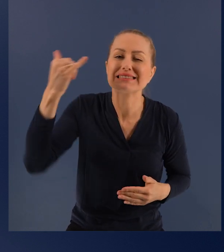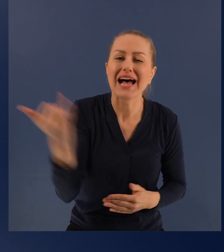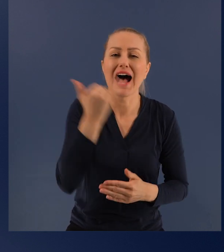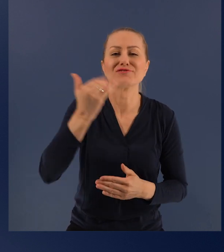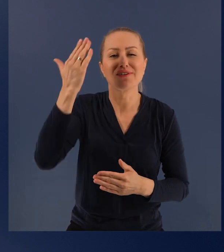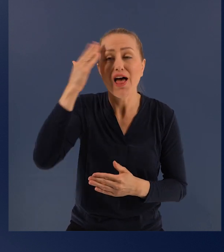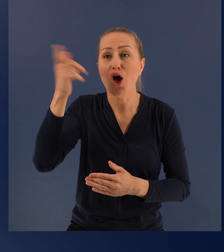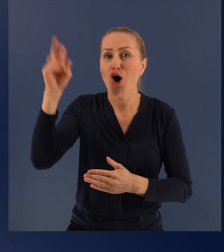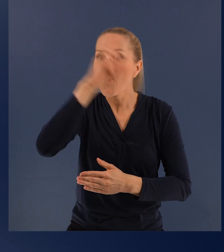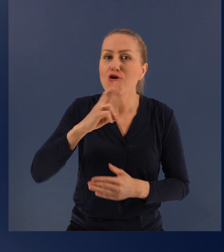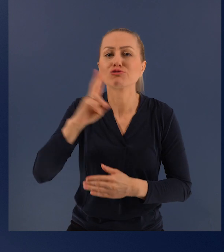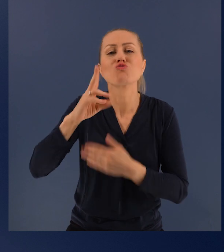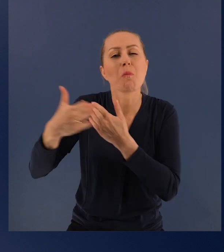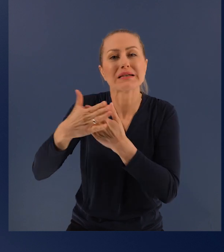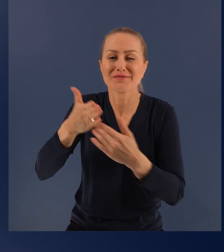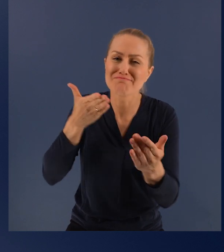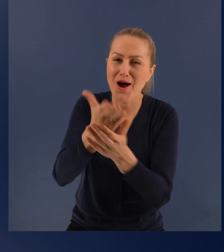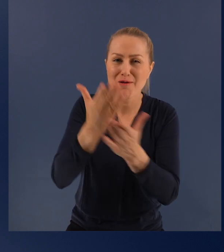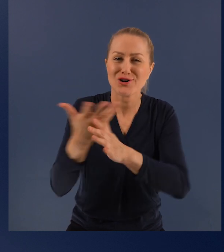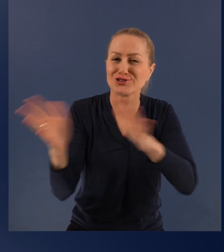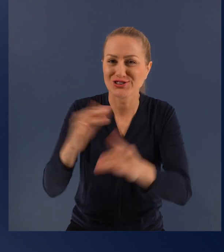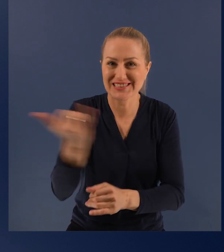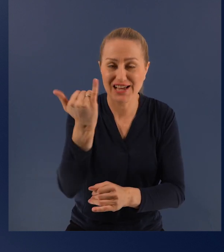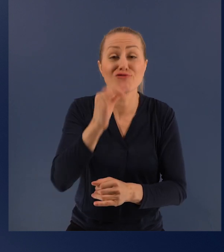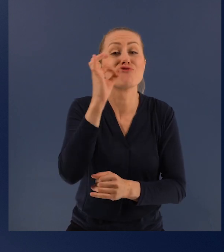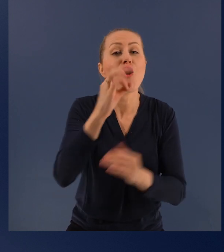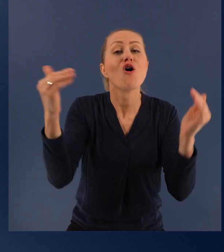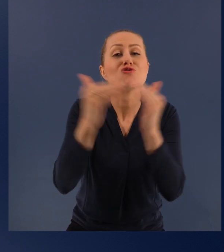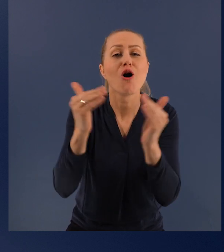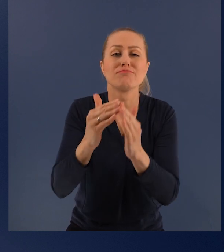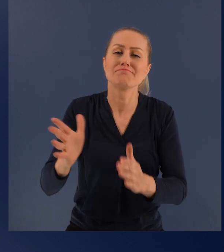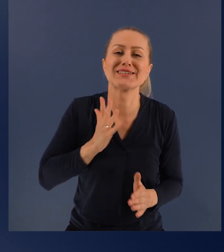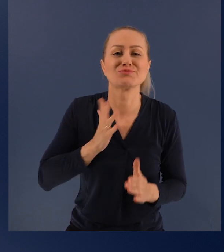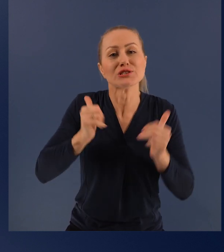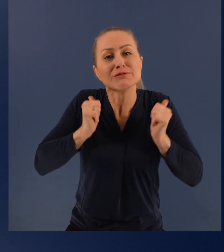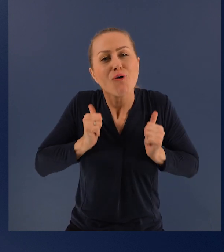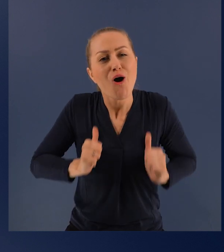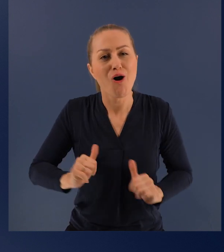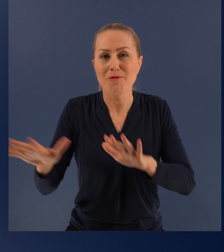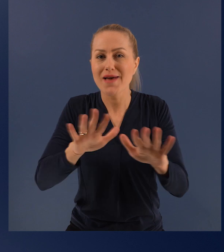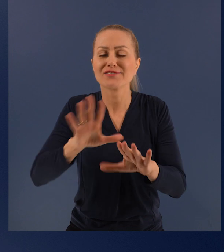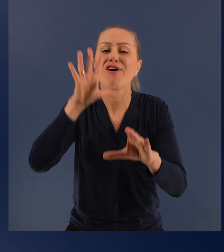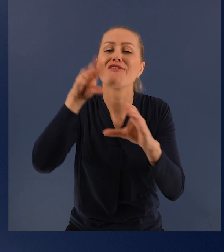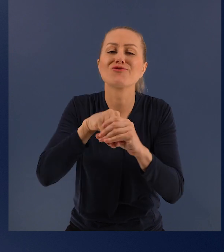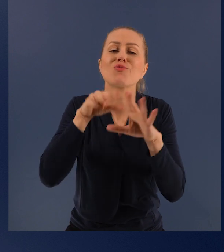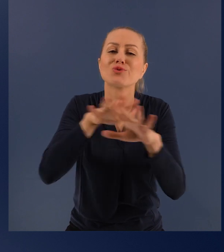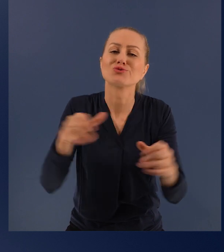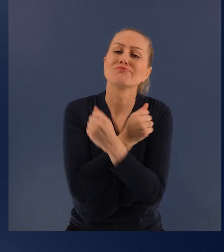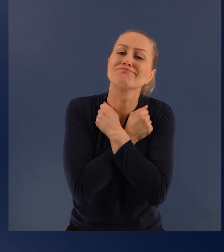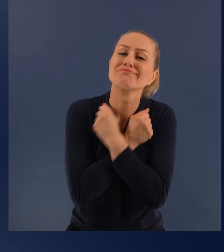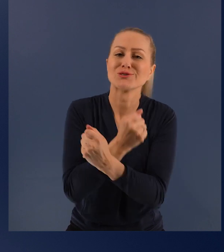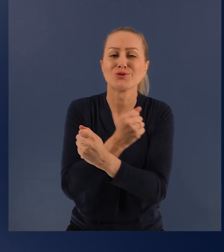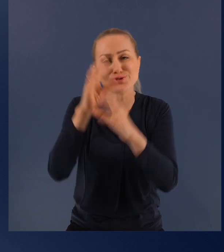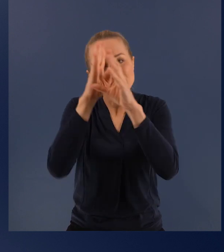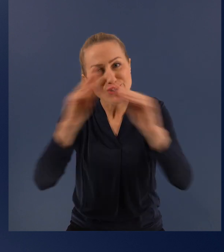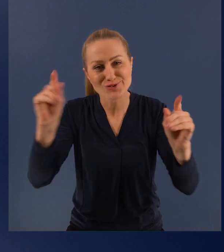liczyć na troskę i życzliwość rodziców i bliskich. Niech wasze domy będą bezpieczną, spokojną przystanią, pełną miłości,